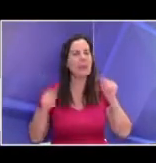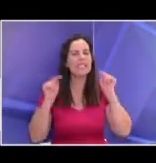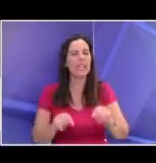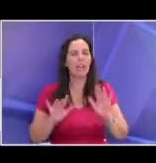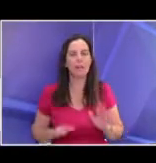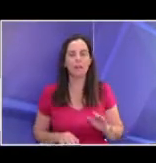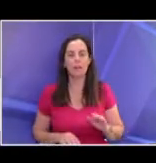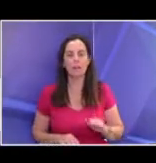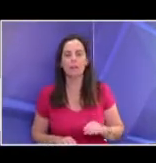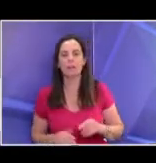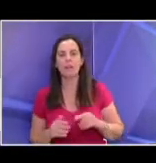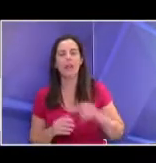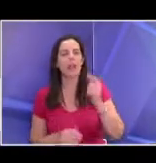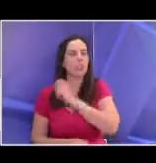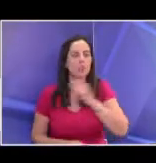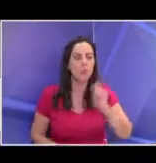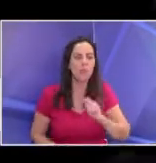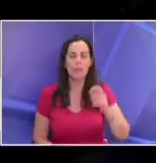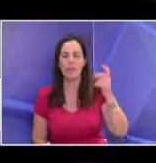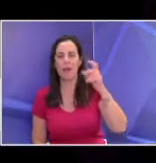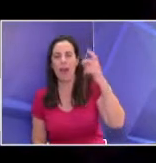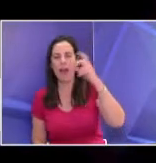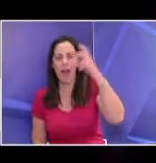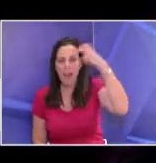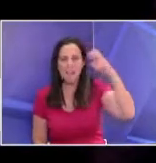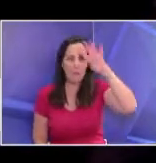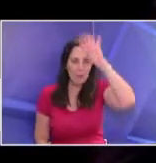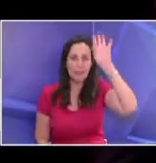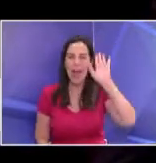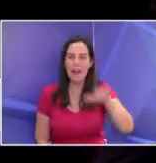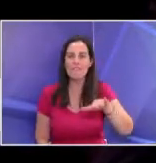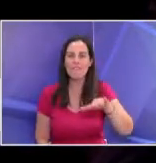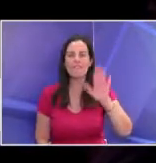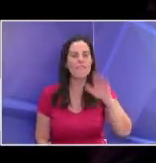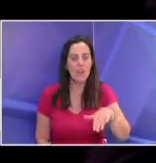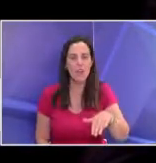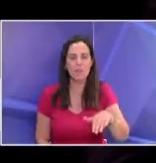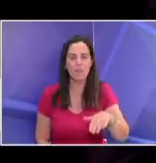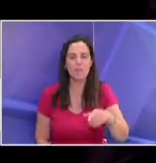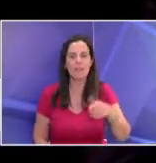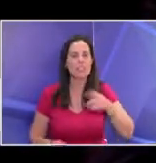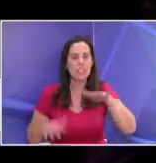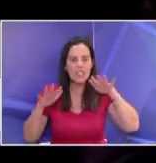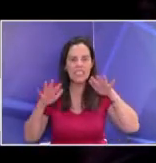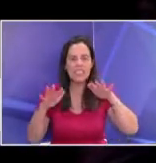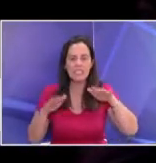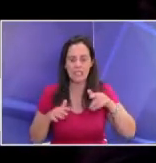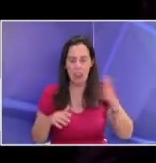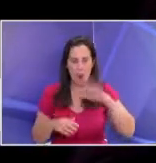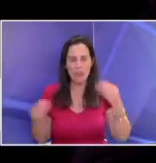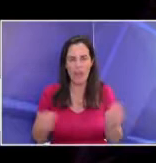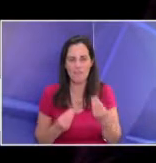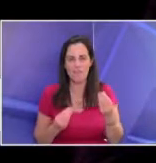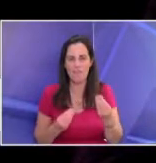ככה? סונים ושיעים, ערבים ופרסים, ואתה רוצה, אני אשתמש בפרפרזה הפוכה לשמחת בית